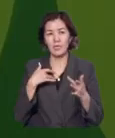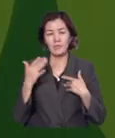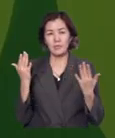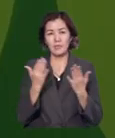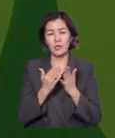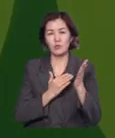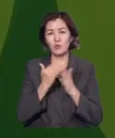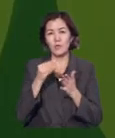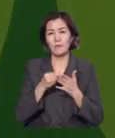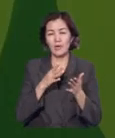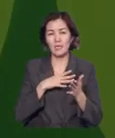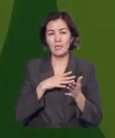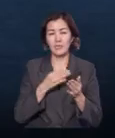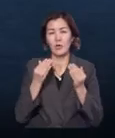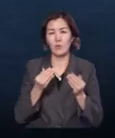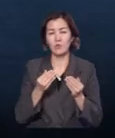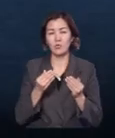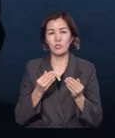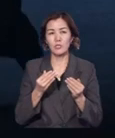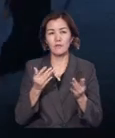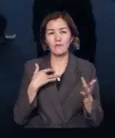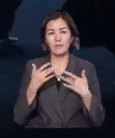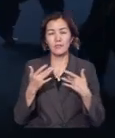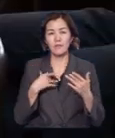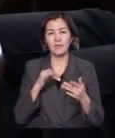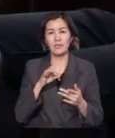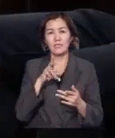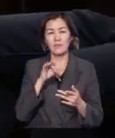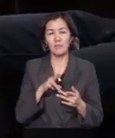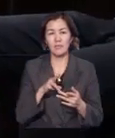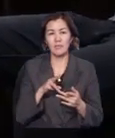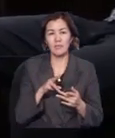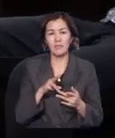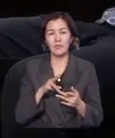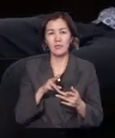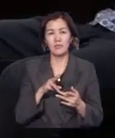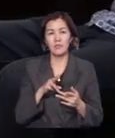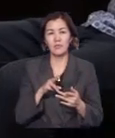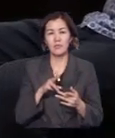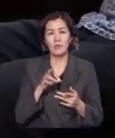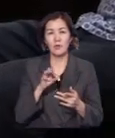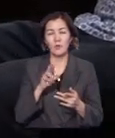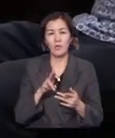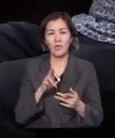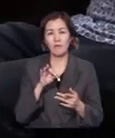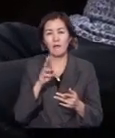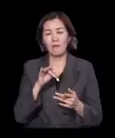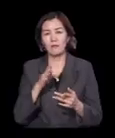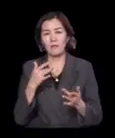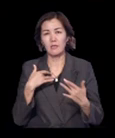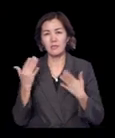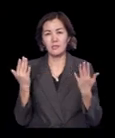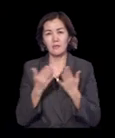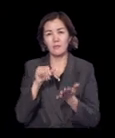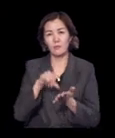тараптан жоғары бағалған. Ал осы жолғы фестивальге испан драматургы Гарсия Лоркидің «Оян қалыңдық» атты спектаклімен